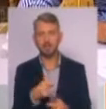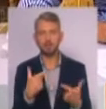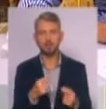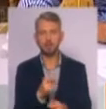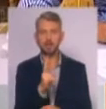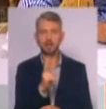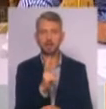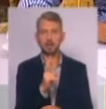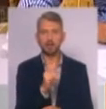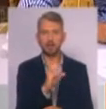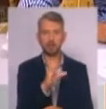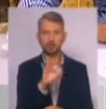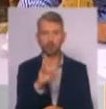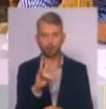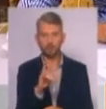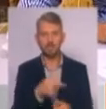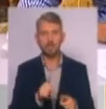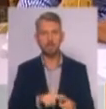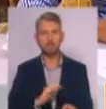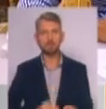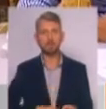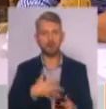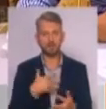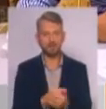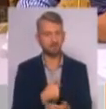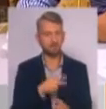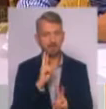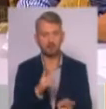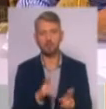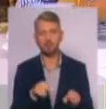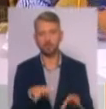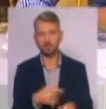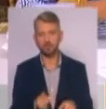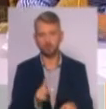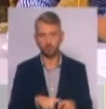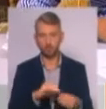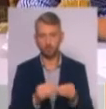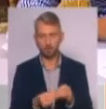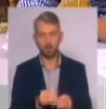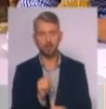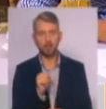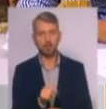кесон, який є приватна власність, і, на жаль, ми зараз не знаємо, як вирішити цю проблему, але